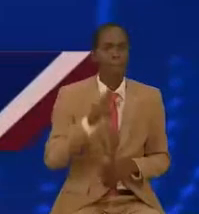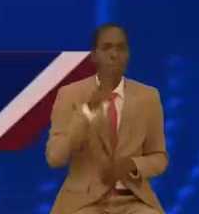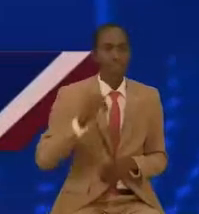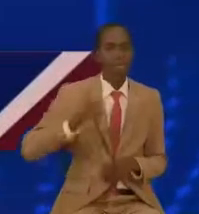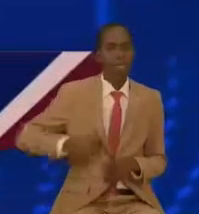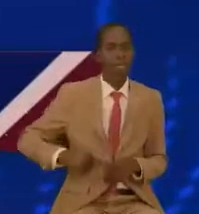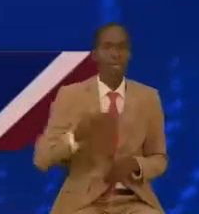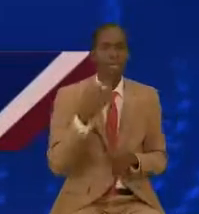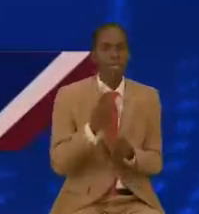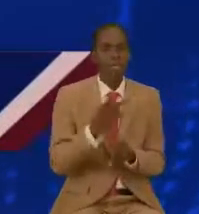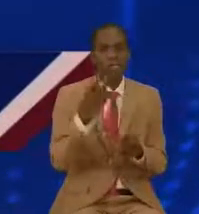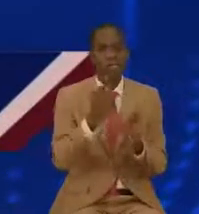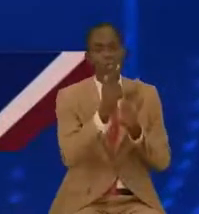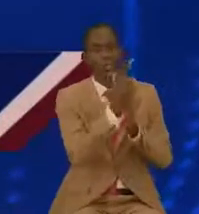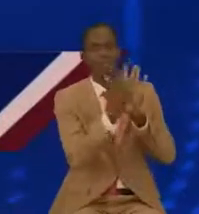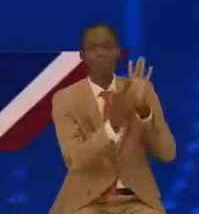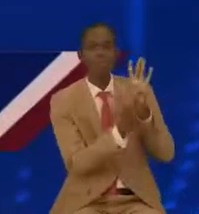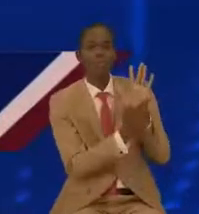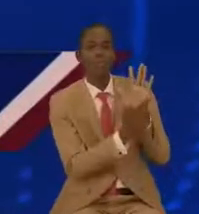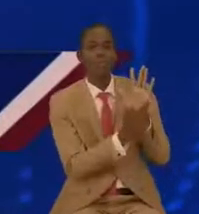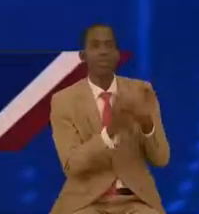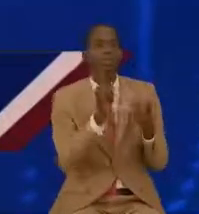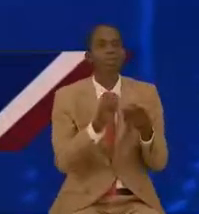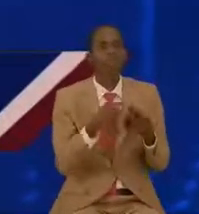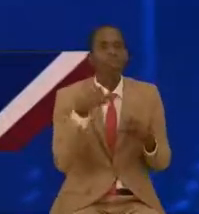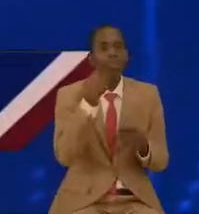ébranlé vos âmes.